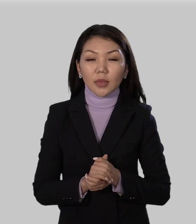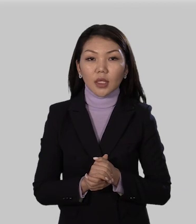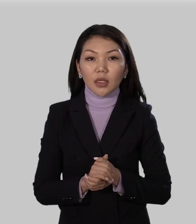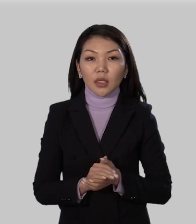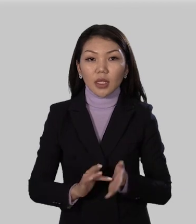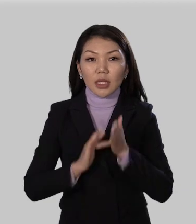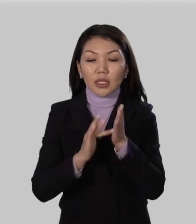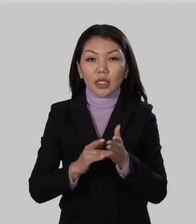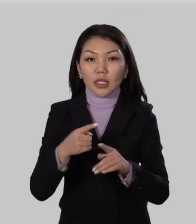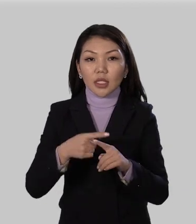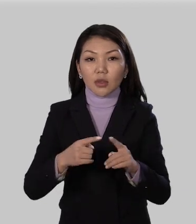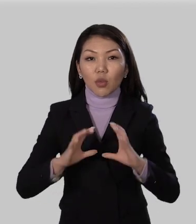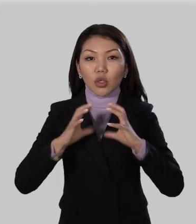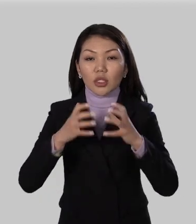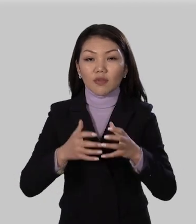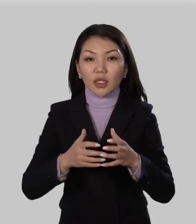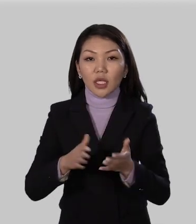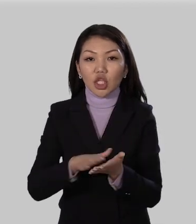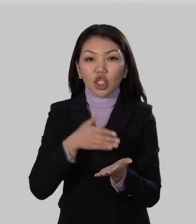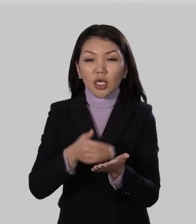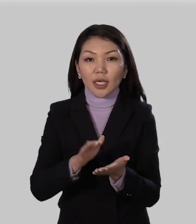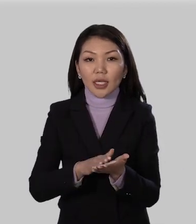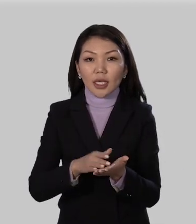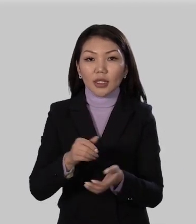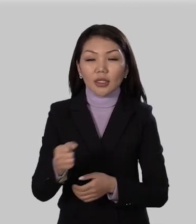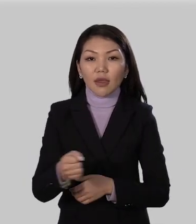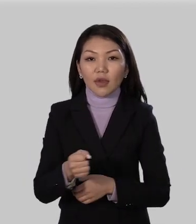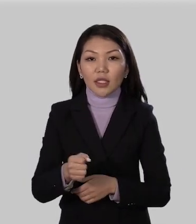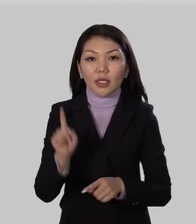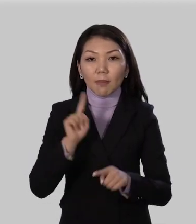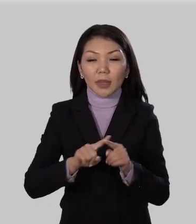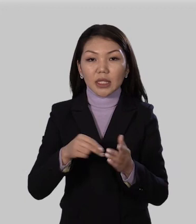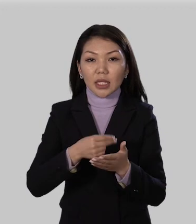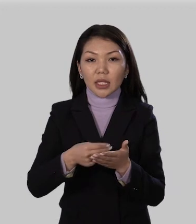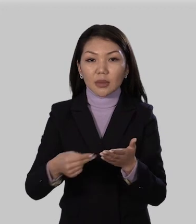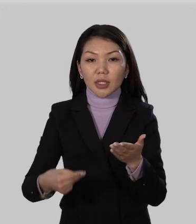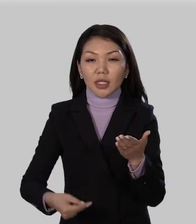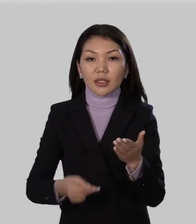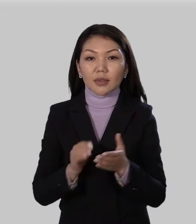Исколесить пол света, изжарить на сковороде, быстро расписаться.